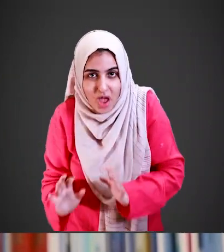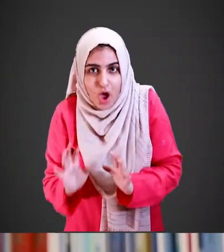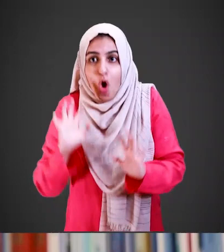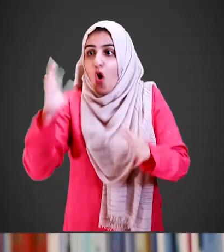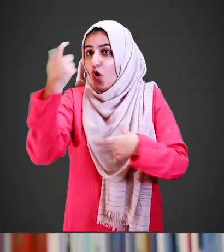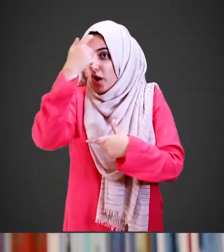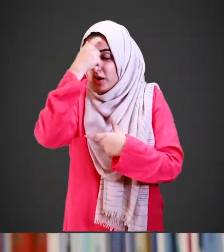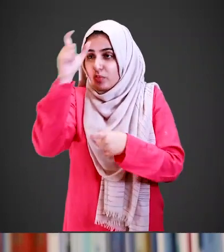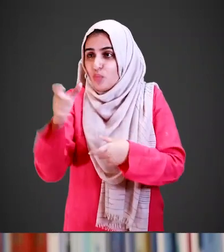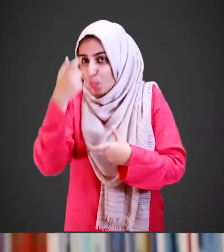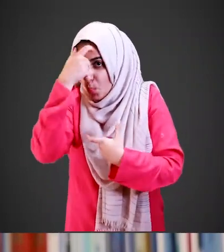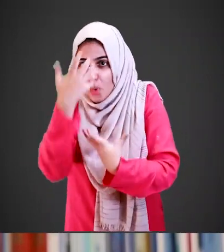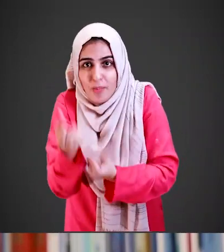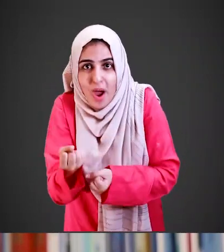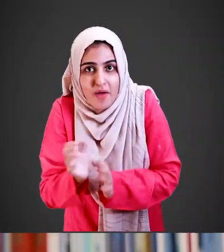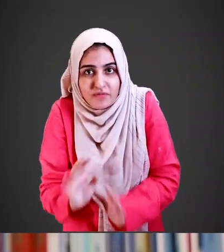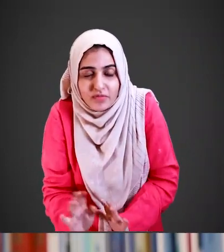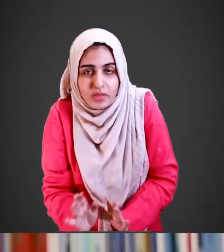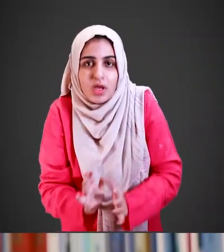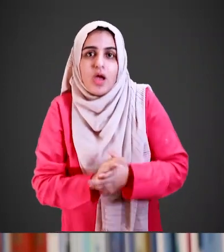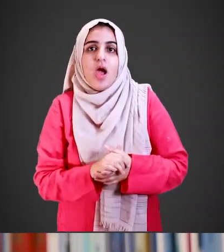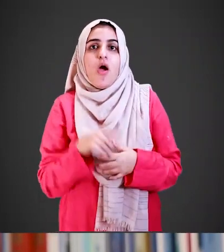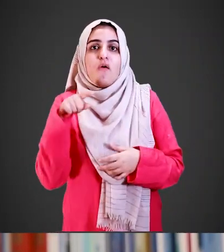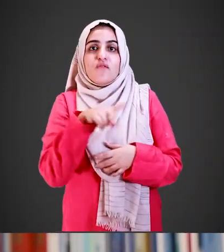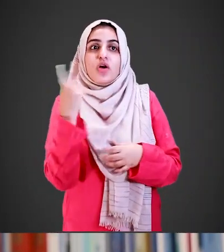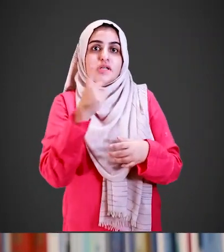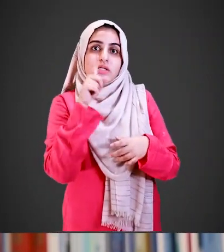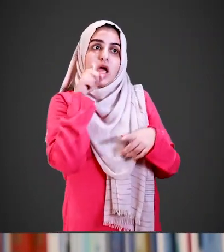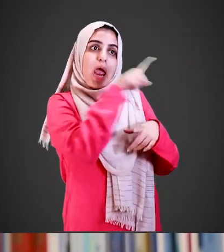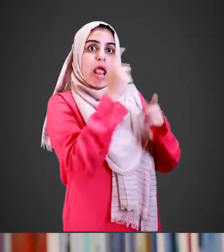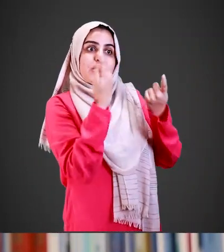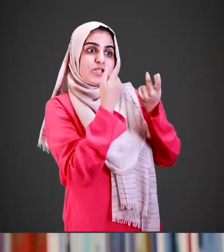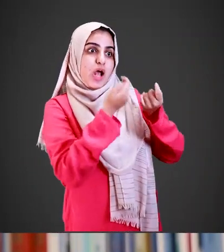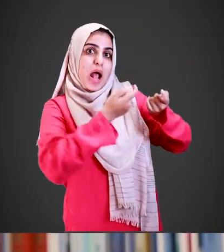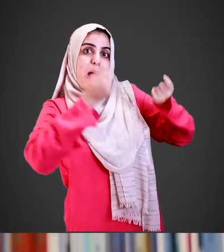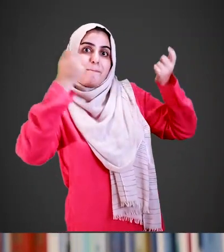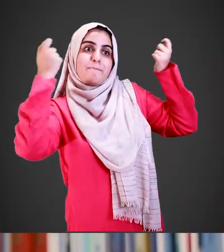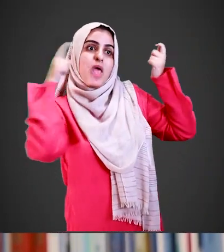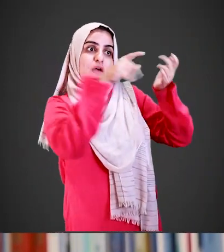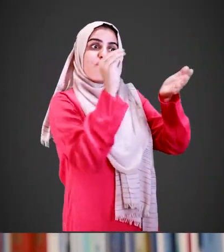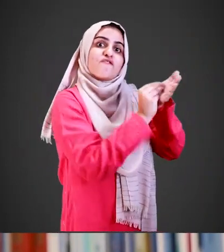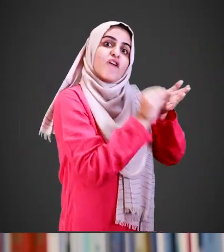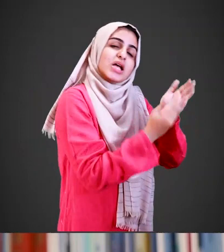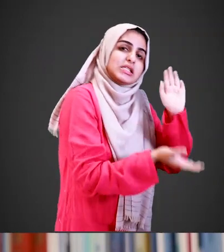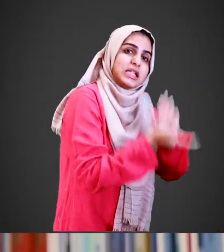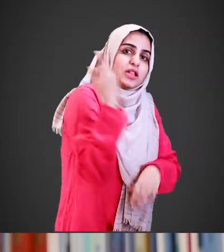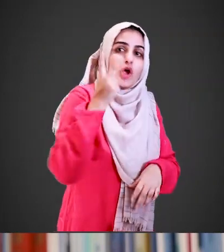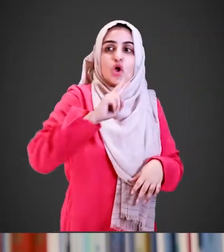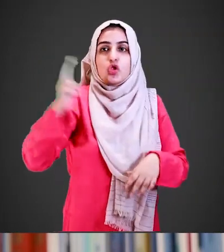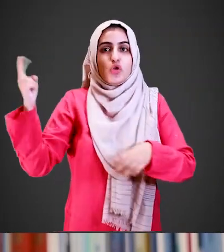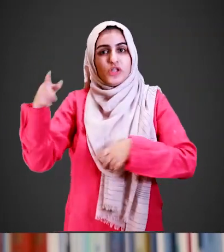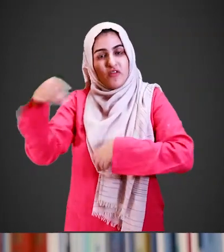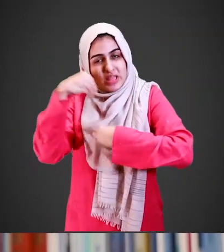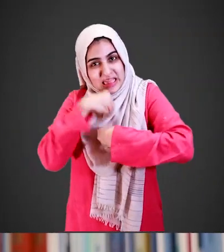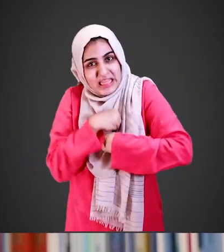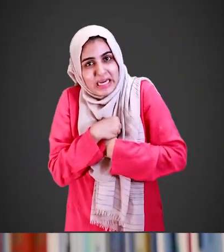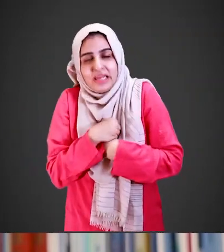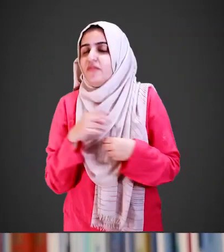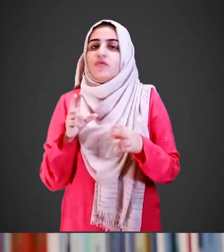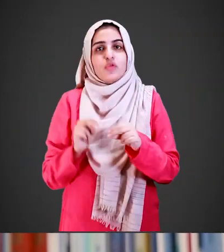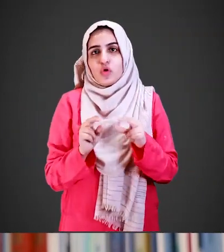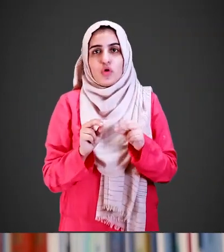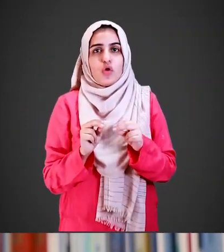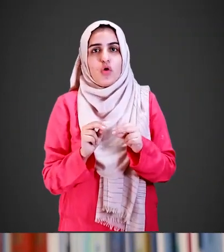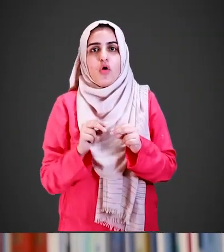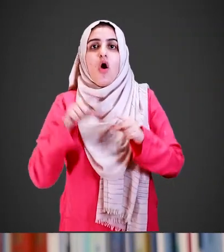یا دقت پریشانی تو نہیں ہے۔ صرف یہ نہیں کہ ایک معاشرے کا خاص طبقہ ایک ریسورسز کو انجوائے کرے اور باقی لوگ جو ہیں وہ نہ کر